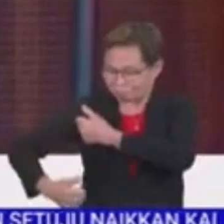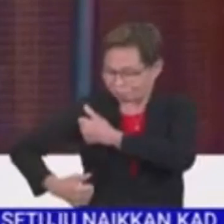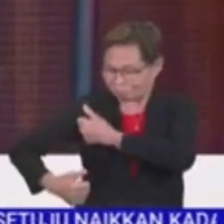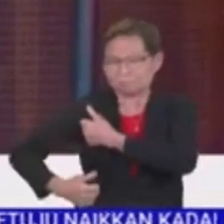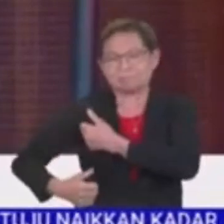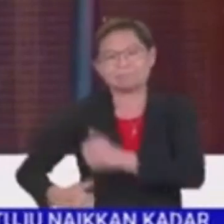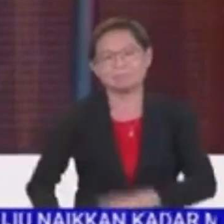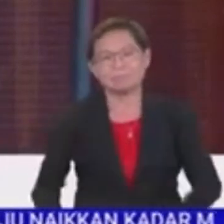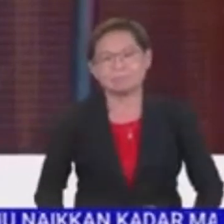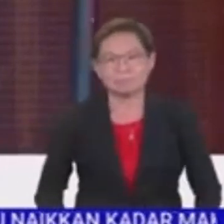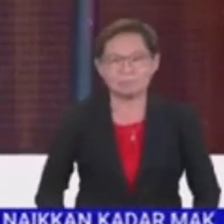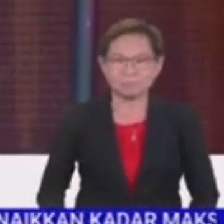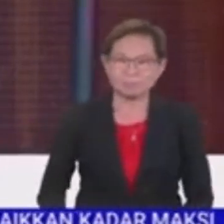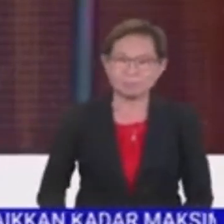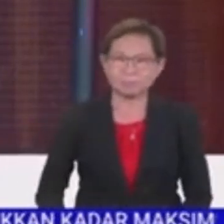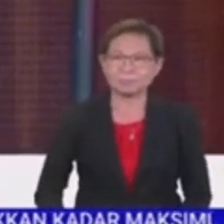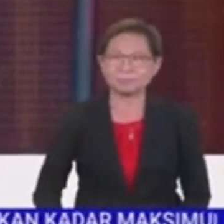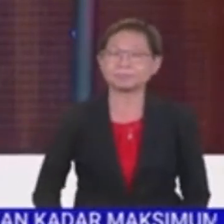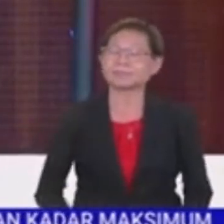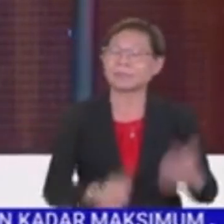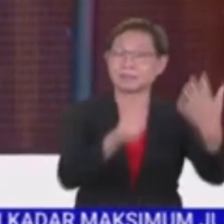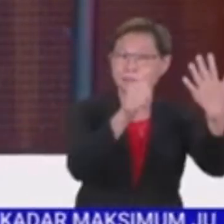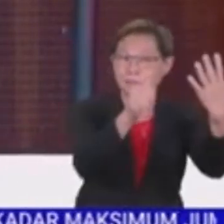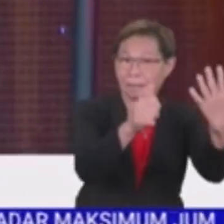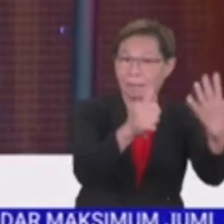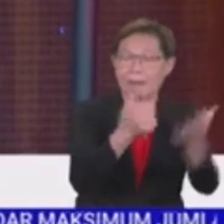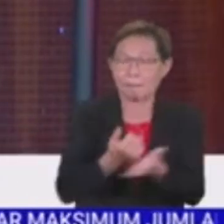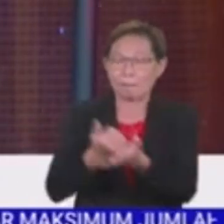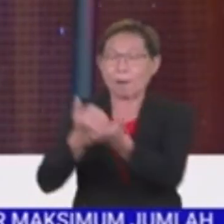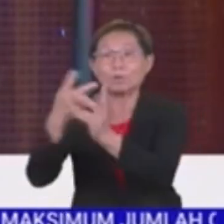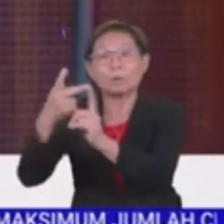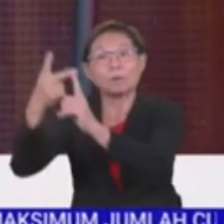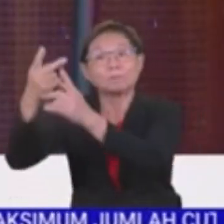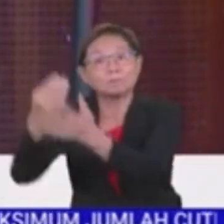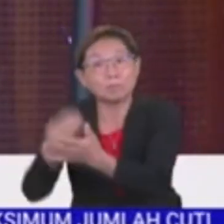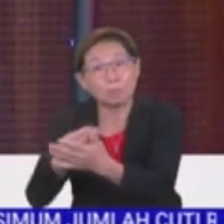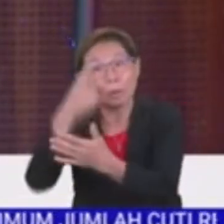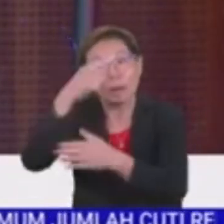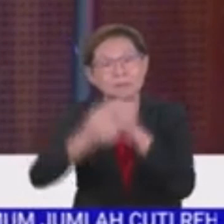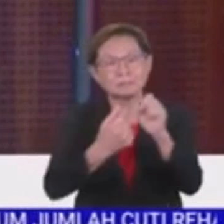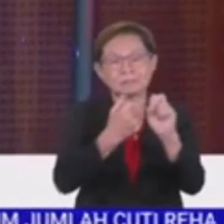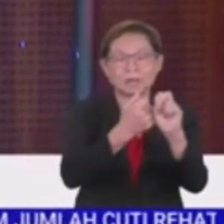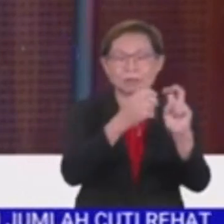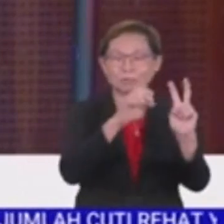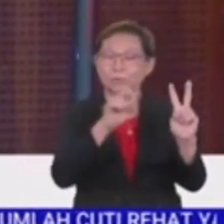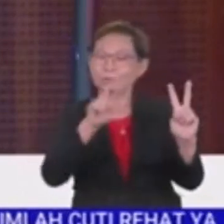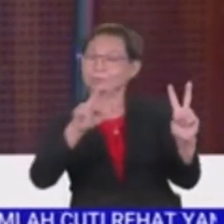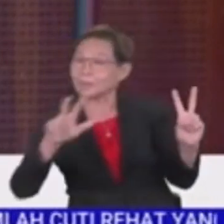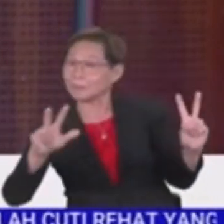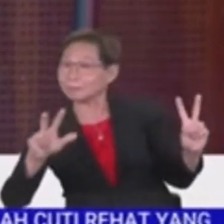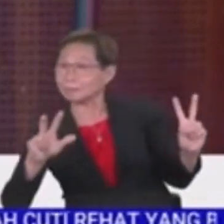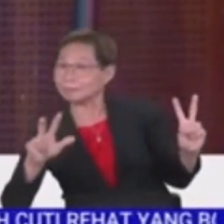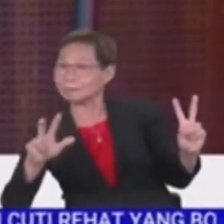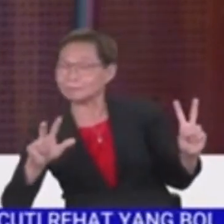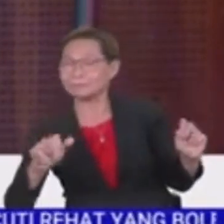Yang keenam, bantuan khas kewangan bagi tahun 2023